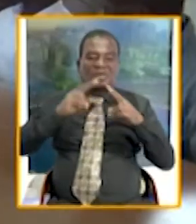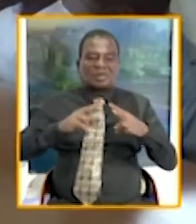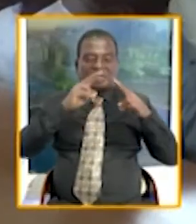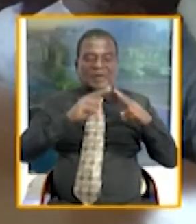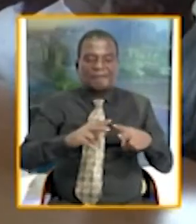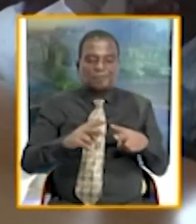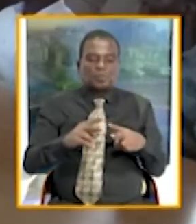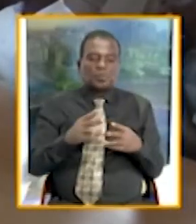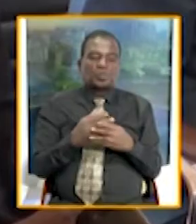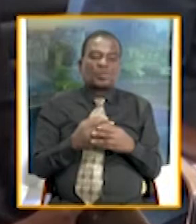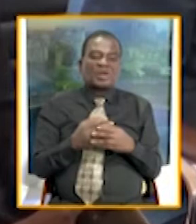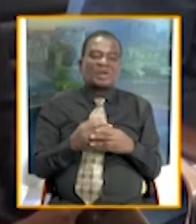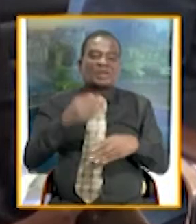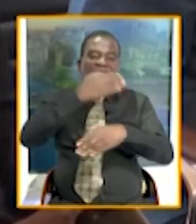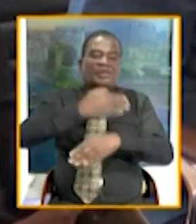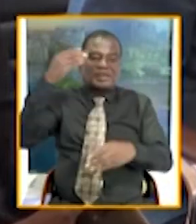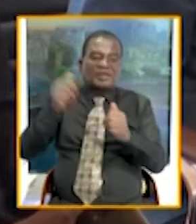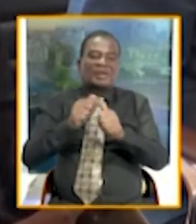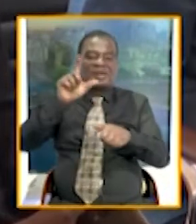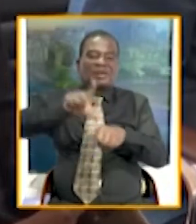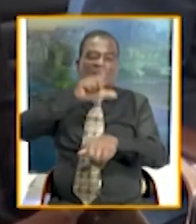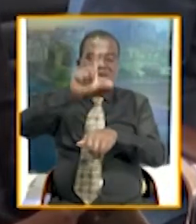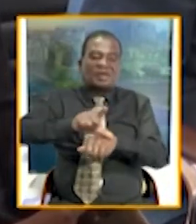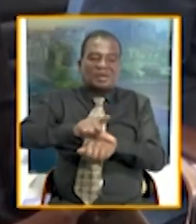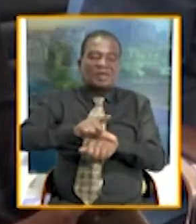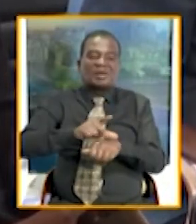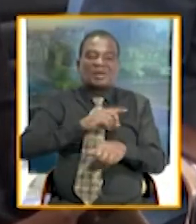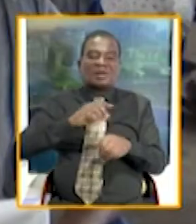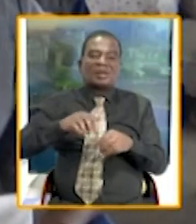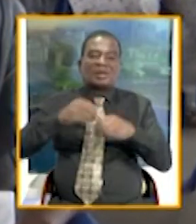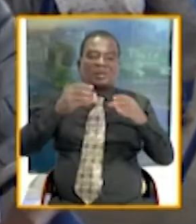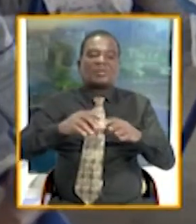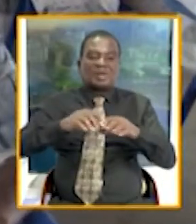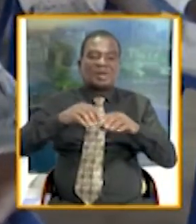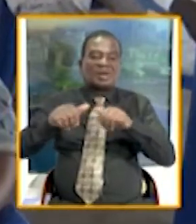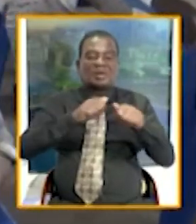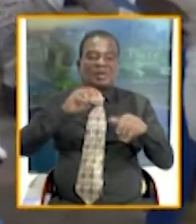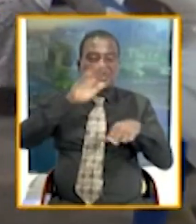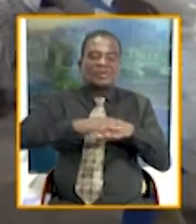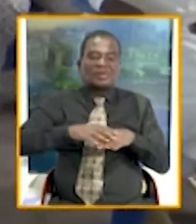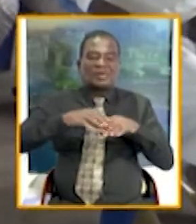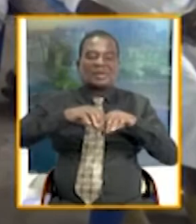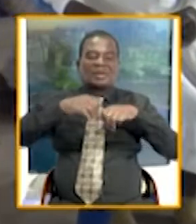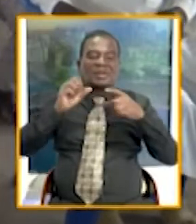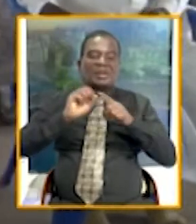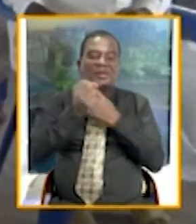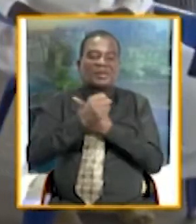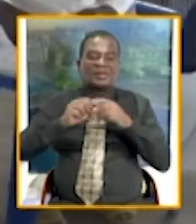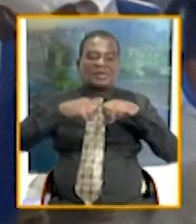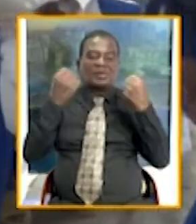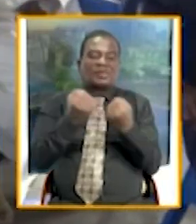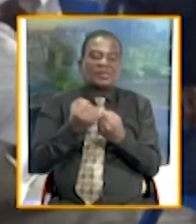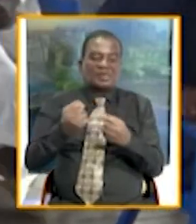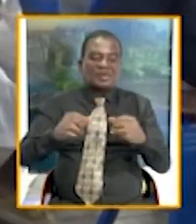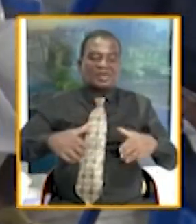ville frontière avec le Libéria et la Guinée, le général a mis l'accent sur la situation socio-sanitaire marquée par la Covid-19, mais aussi par